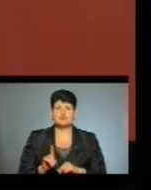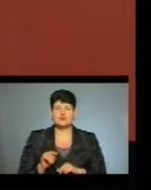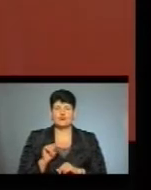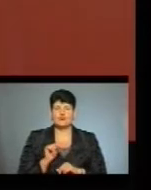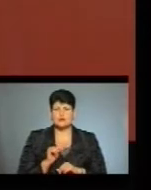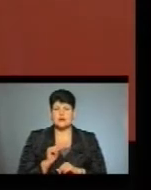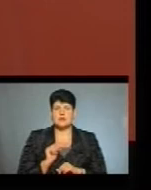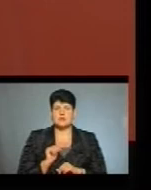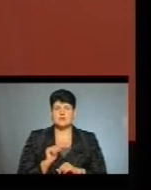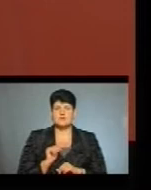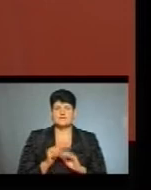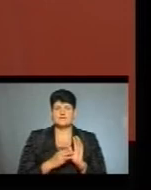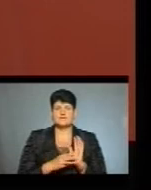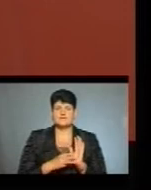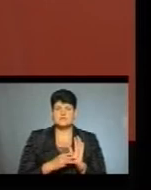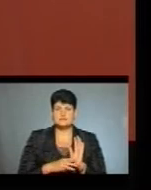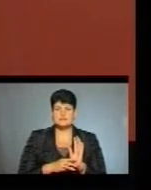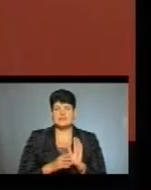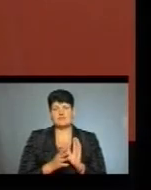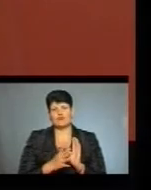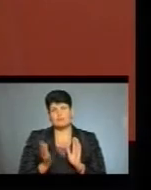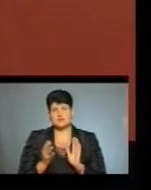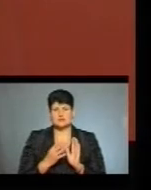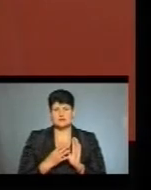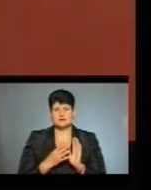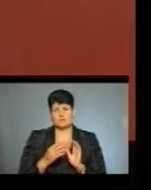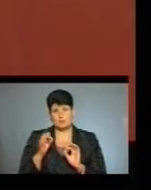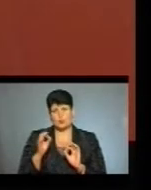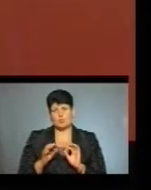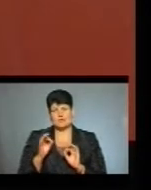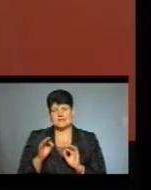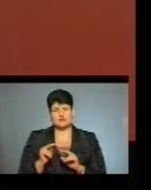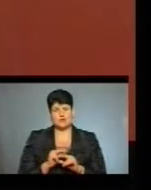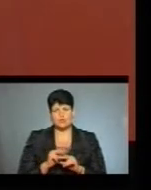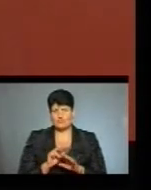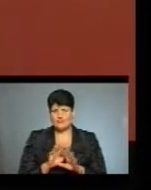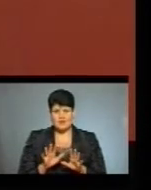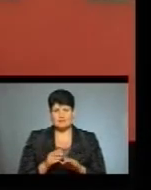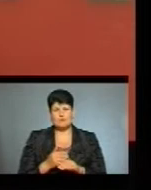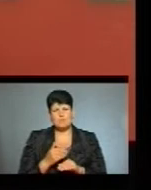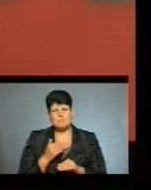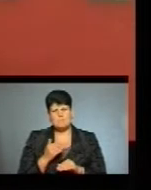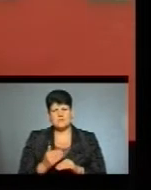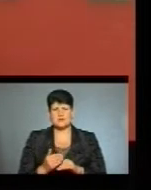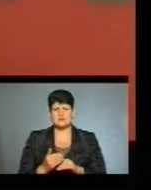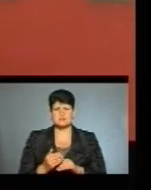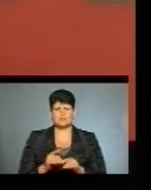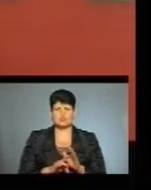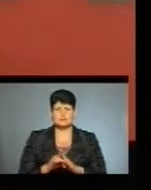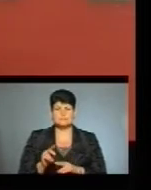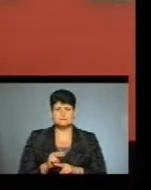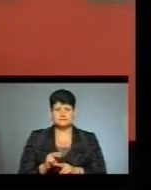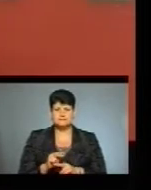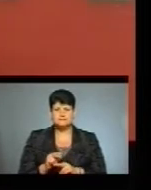в 80, а то і більше відсотків, якщо не лікувати, або пізня діагностика цього